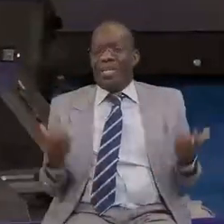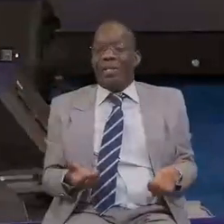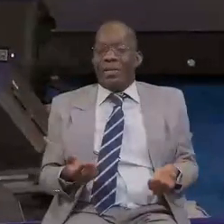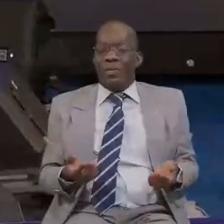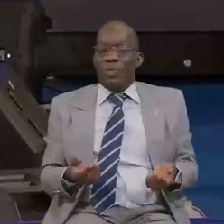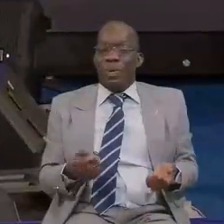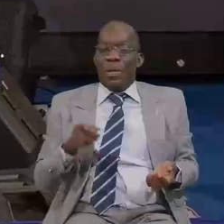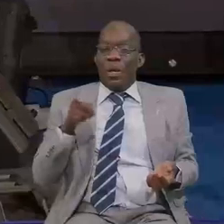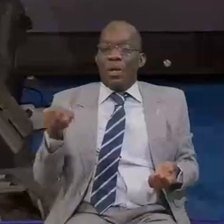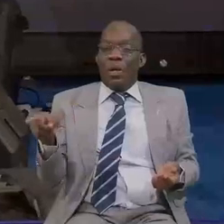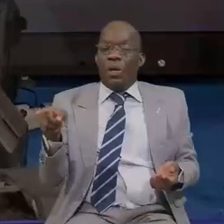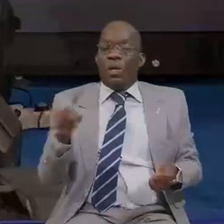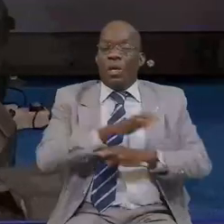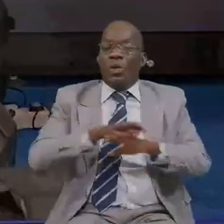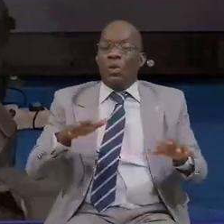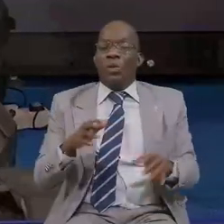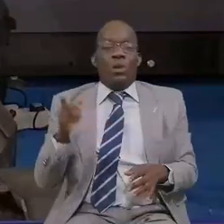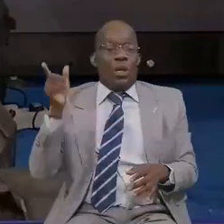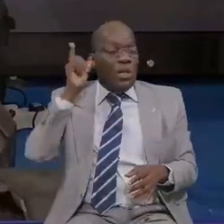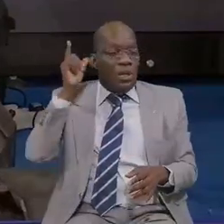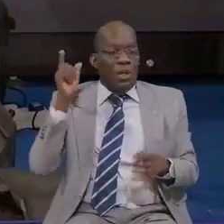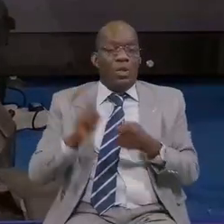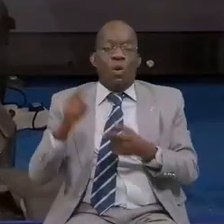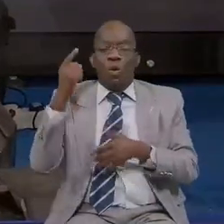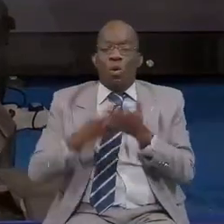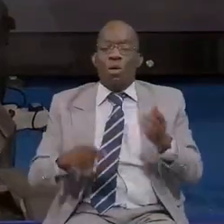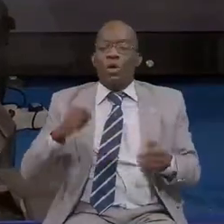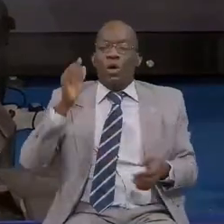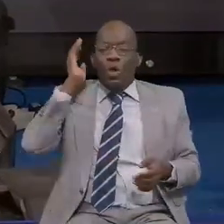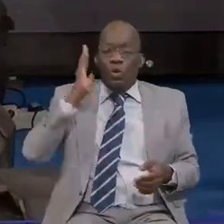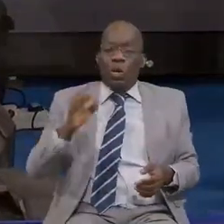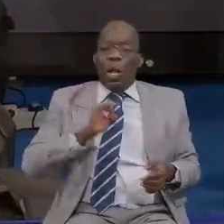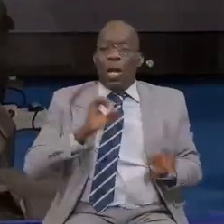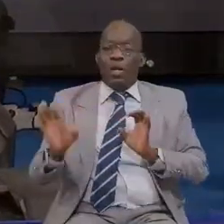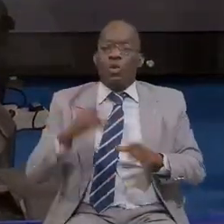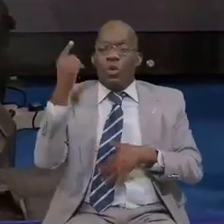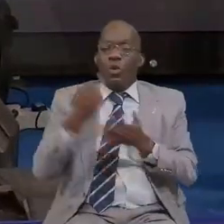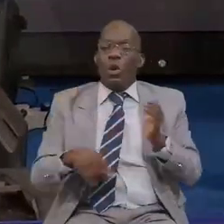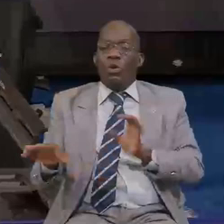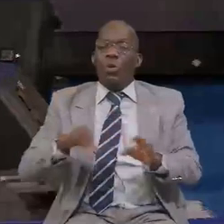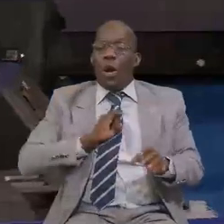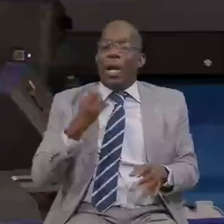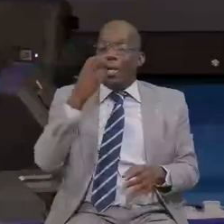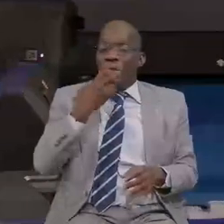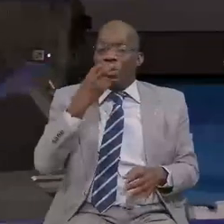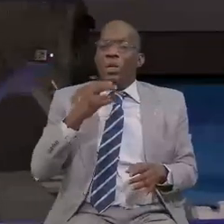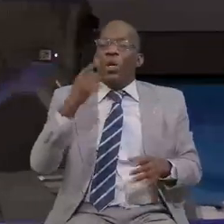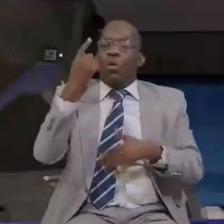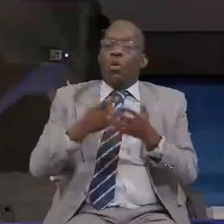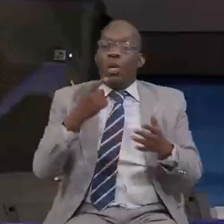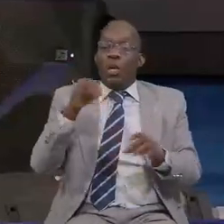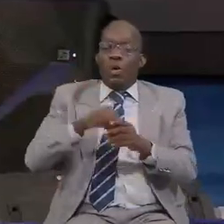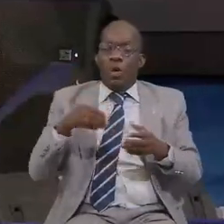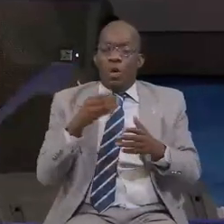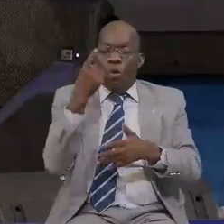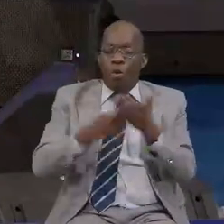n'écoute plus. Qu'est-ce que je dois faire? Quand est-ce qu'il faut parler? Dans quelle direction dois-je aller? Mais Jésus-Christ